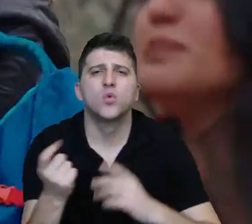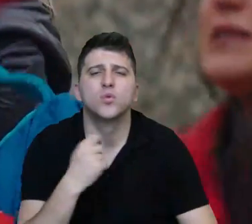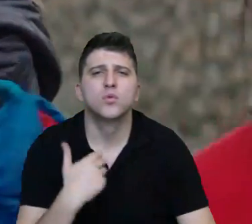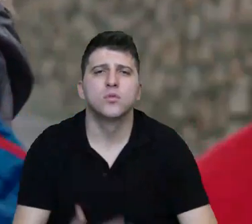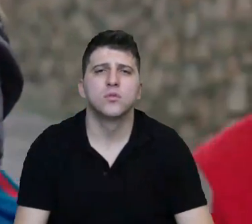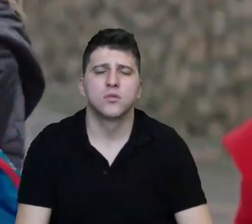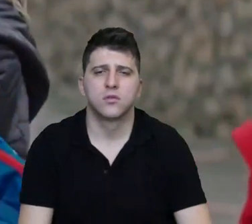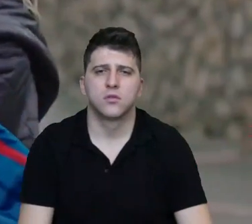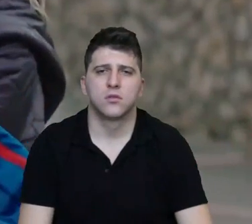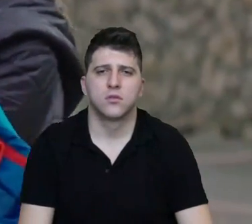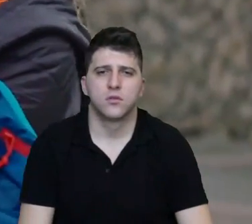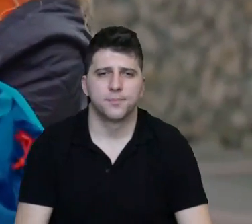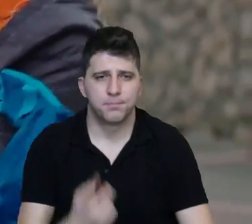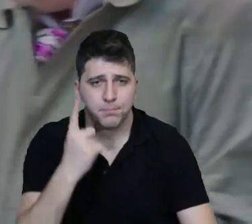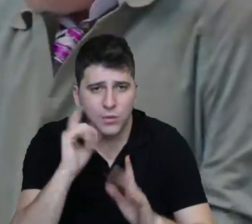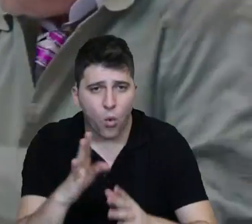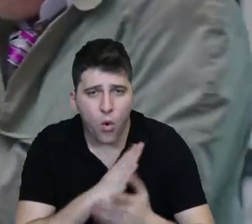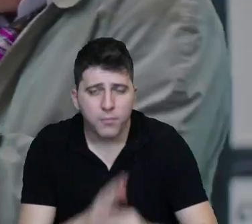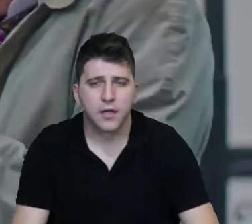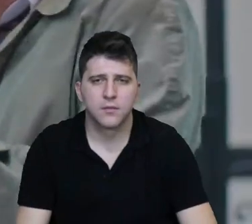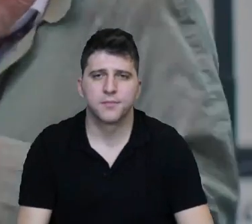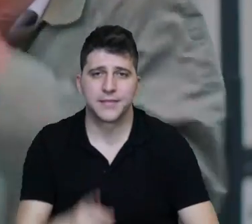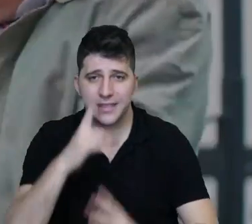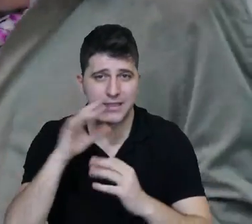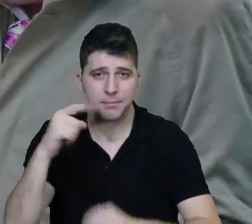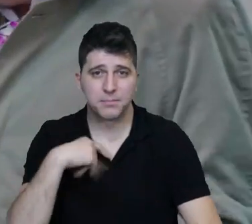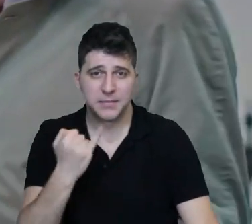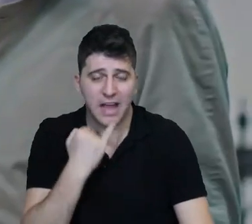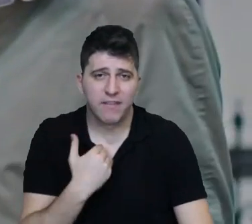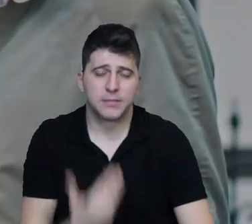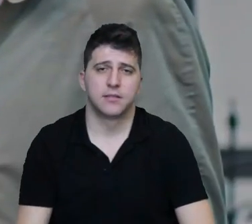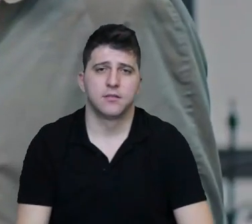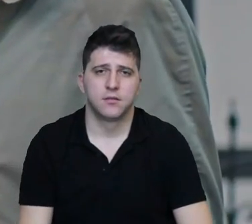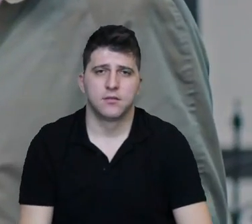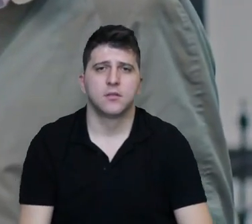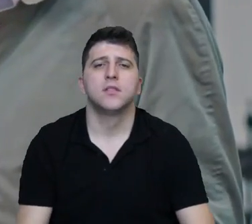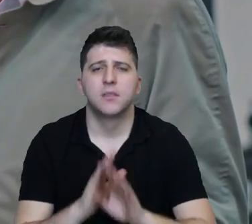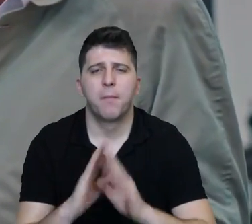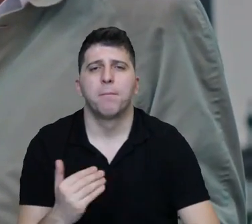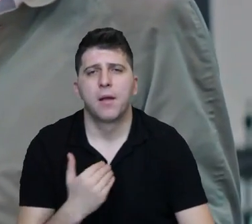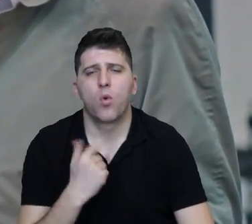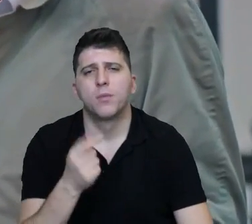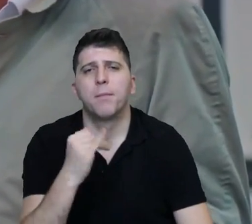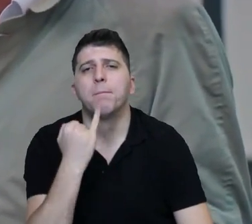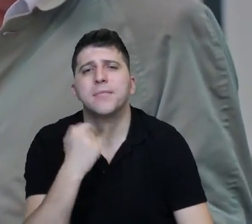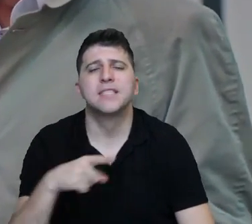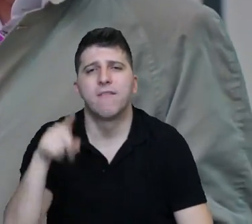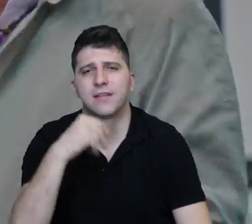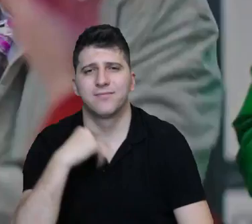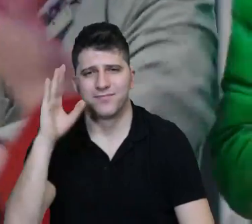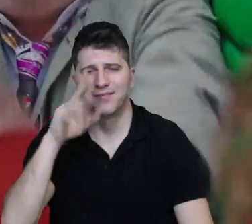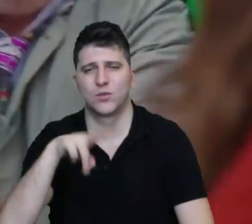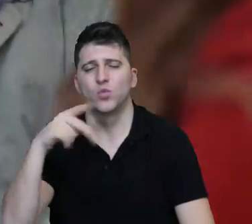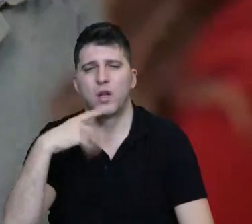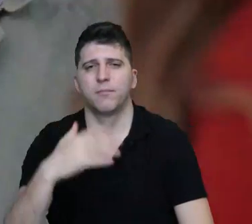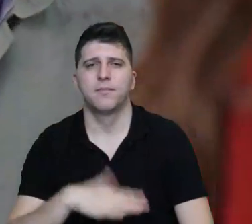Ne demek lan sen ne karışıyorsun? Ya oğlum bir dur ya. Lan bu insanlar bizim misafirimiz ya. Tamam, ben o zaman misafirlerimizi yolcu edeyim ben. Yaşar ya abi.